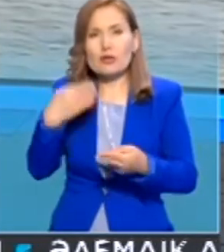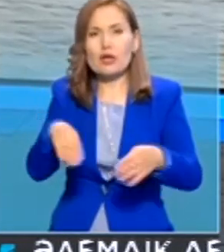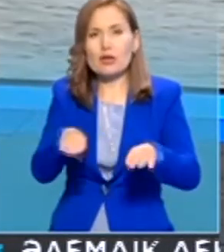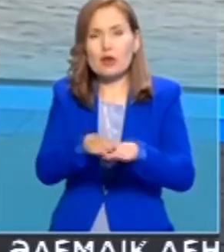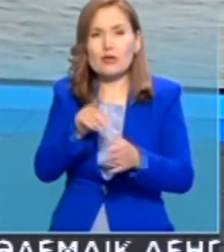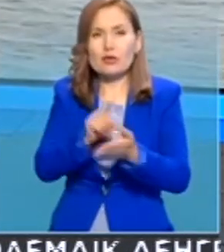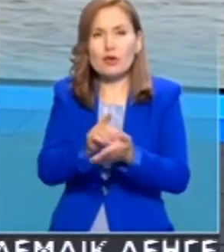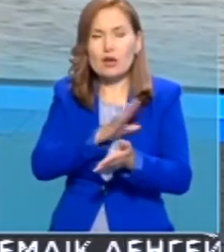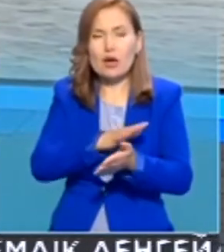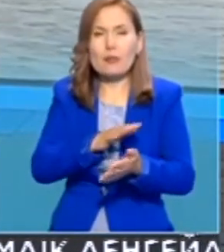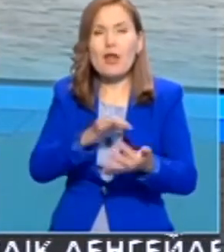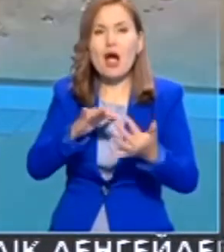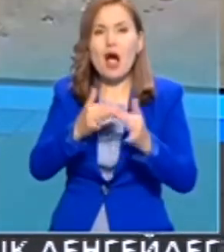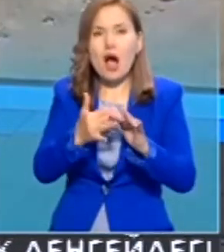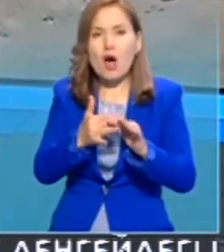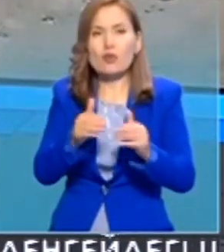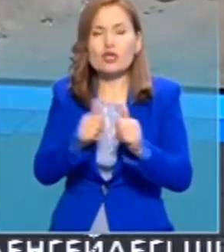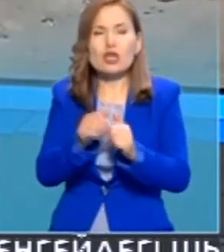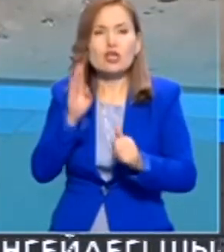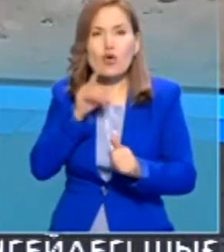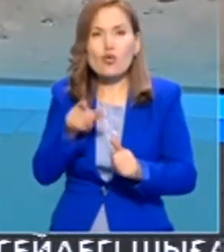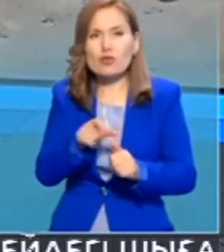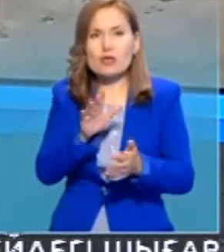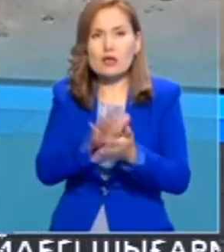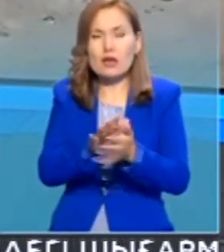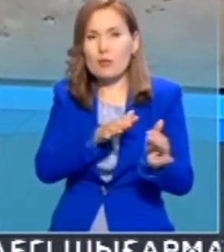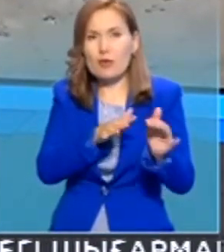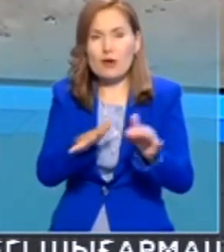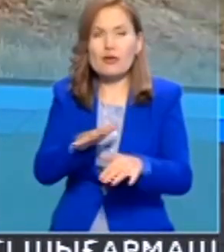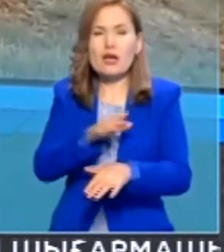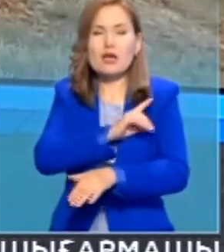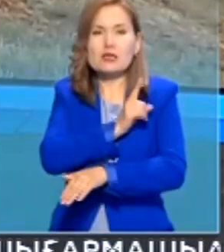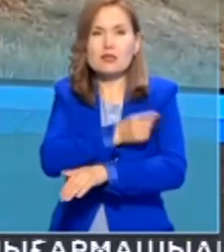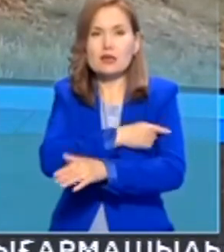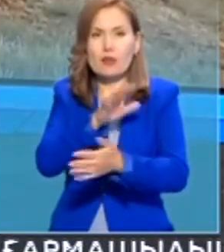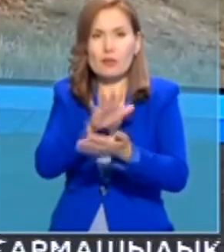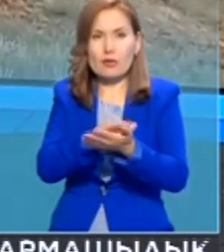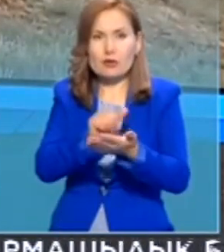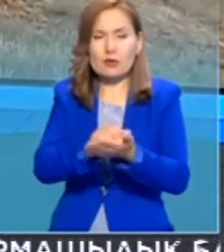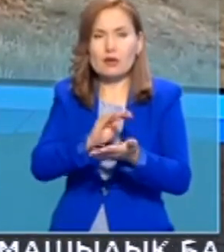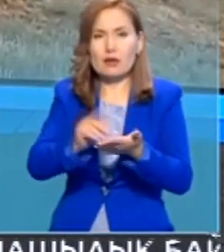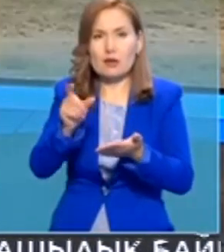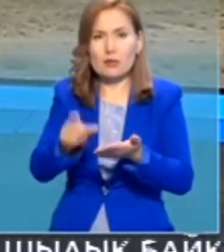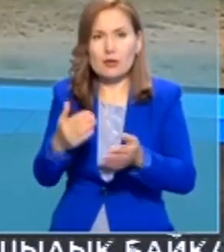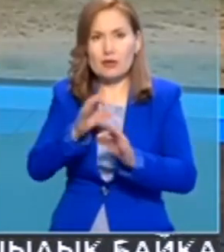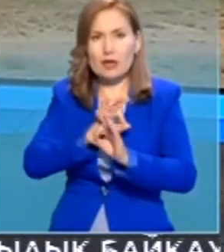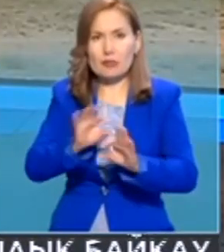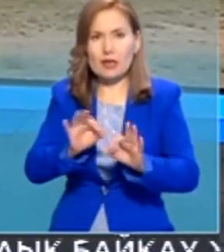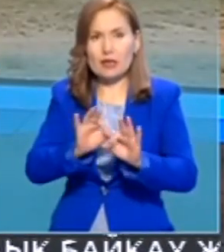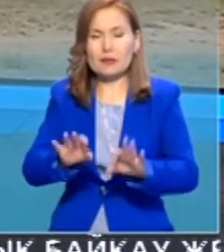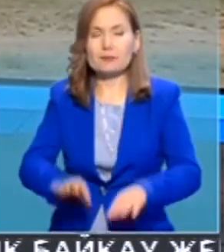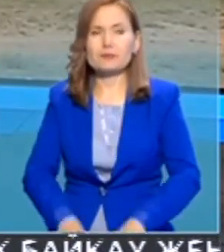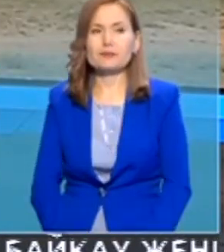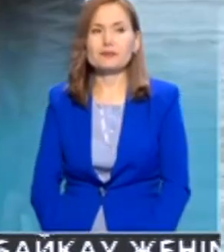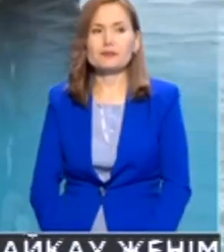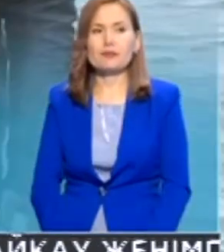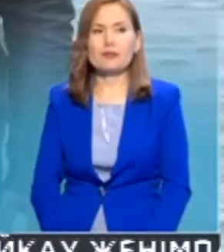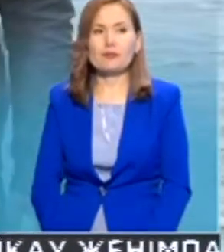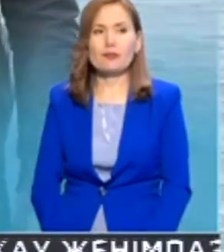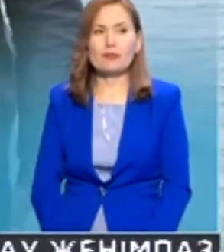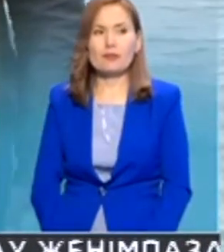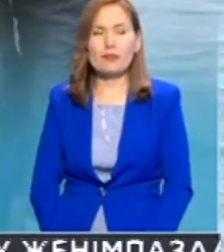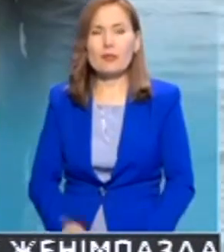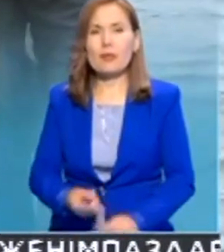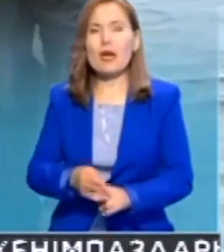ауыл жанындағы өзенді ластап бітті, дейді тұрғындар. Бұған жауаптылар не дейді? Мәселенің мән-жайын Жақсыбек Кемал біліп келді. Бұл бір